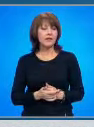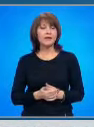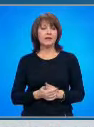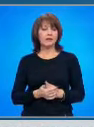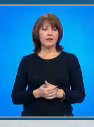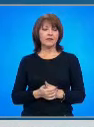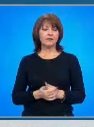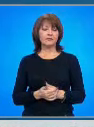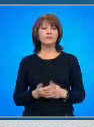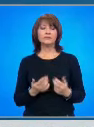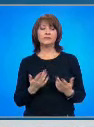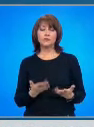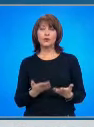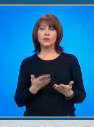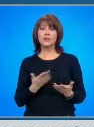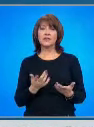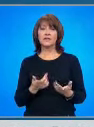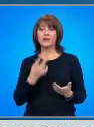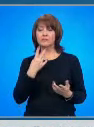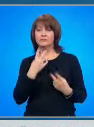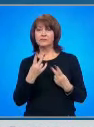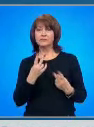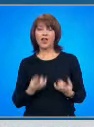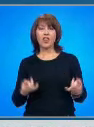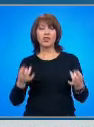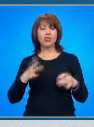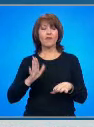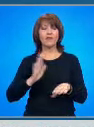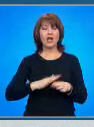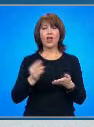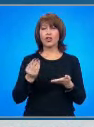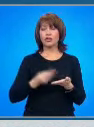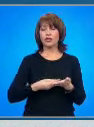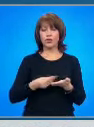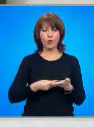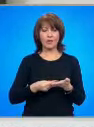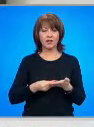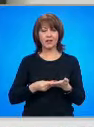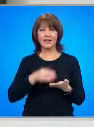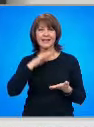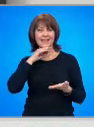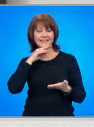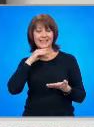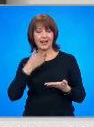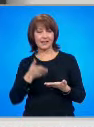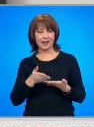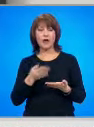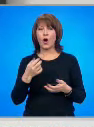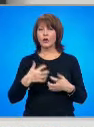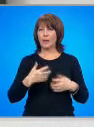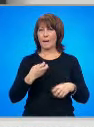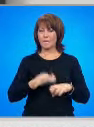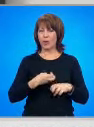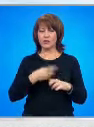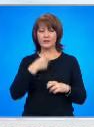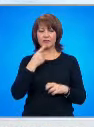Поемани са нови договори, без да се спазва реда на погасяване на старите. От лечебното заведение